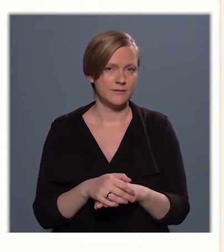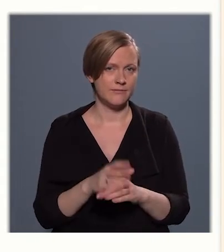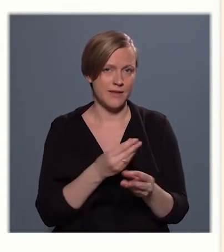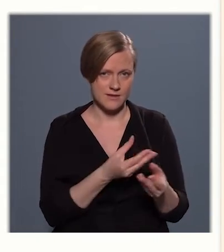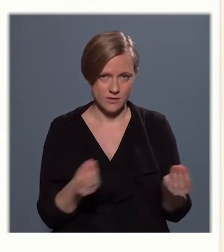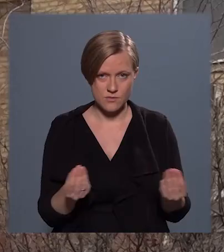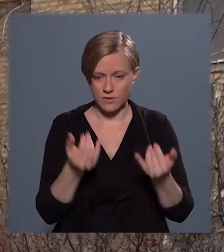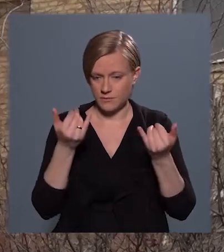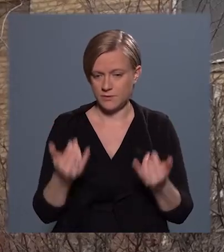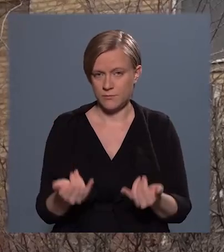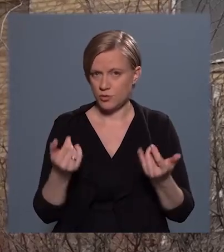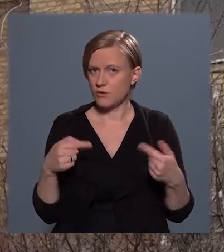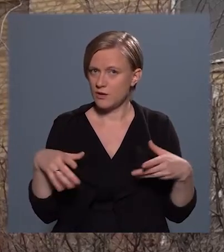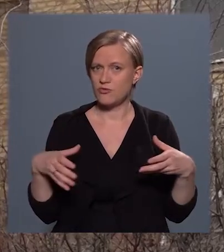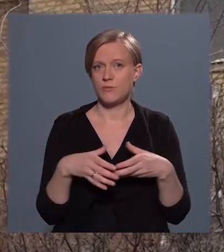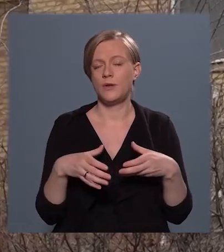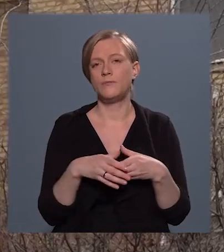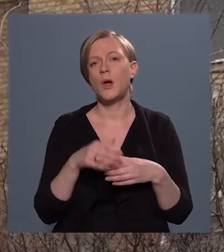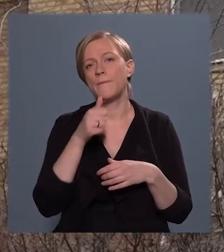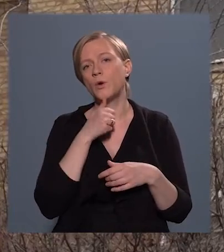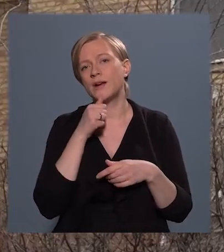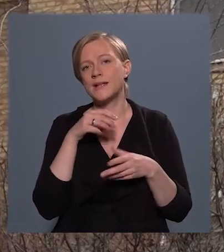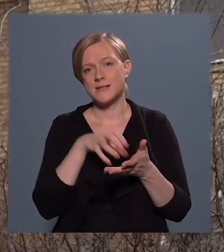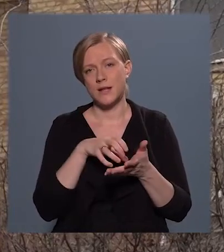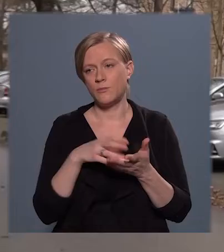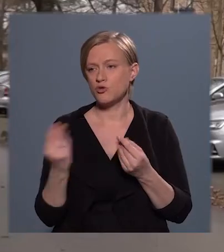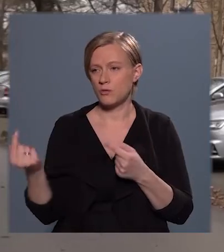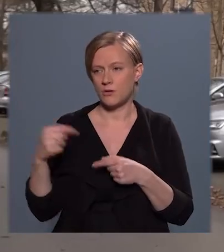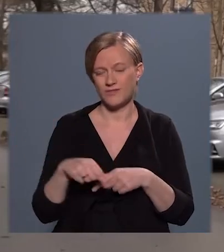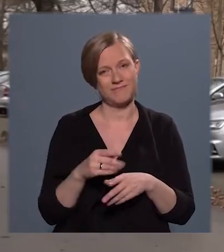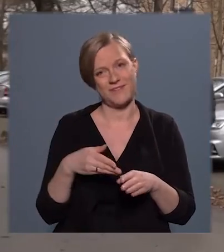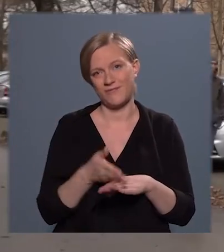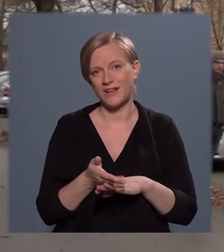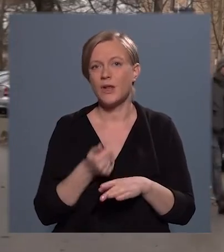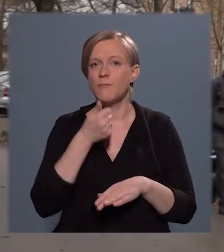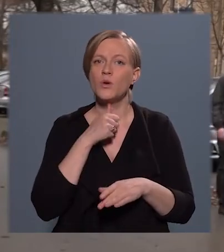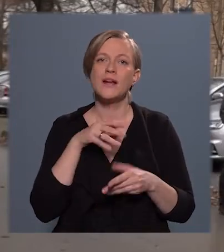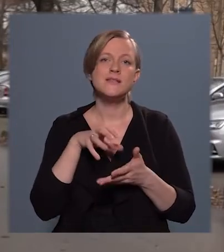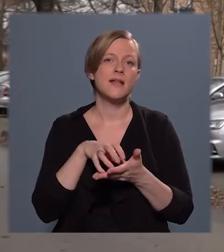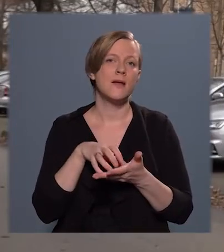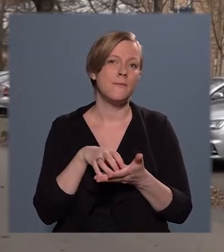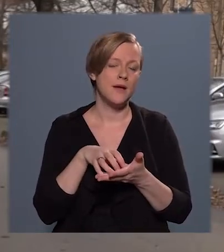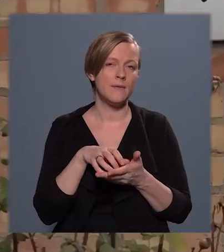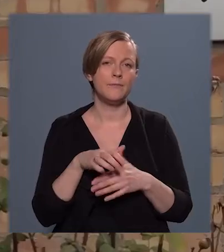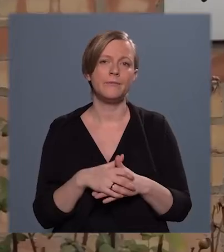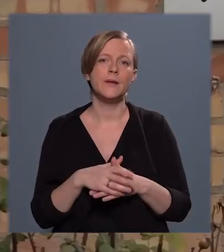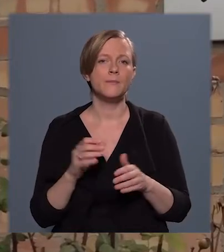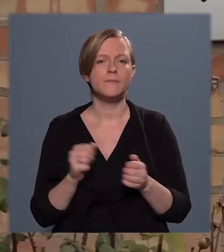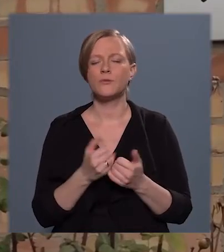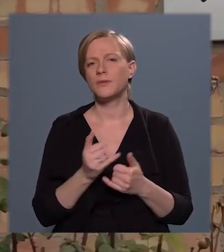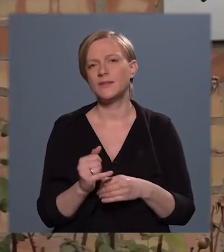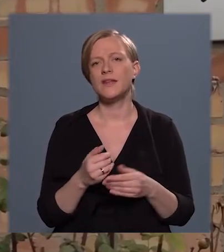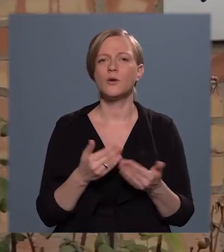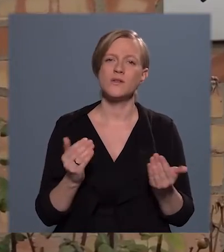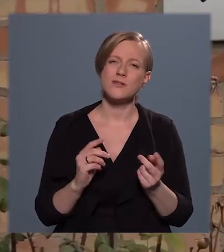most egy csapatban a Pongrásztelepről jöttek sokan. Nem véletlen, hiszen a Pongrásztelepen biztos, hogy minden korszerűsítés